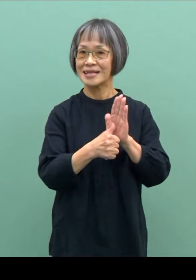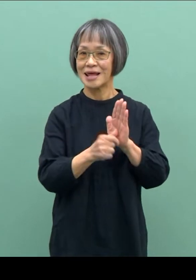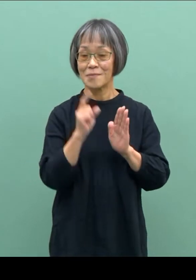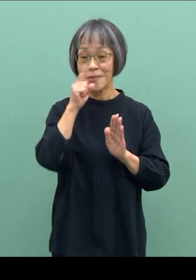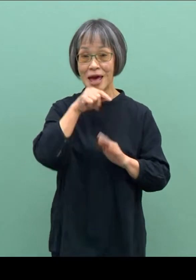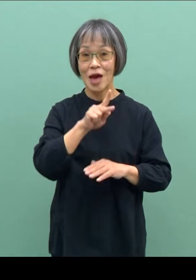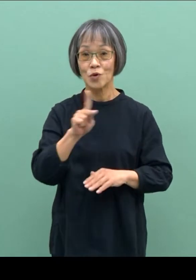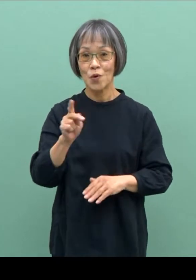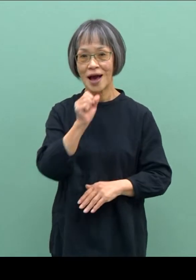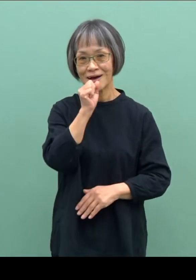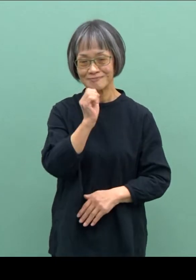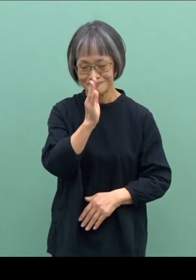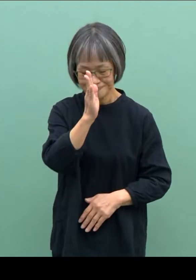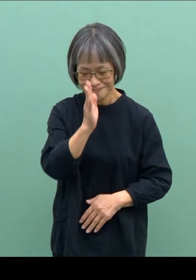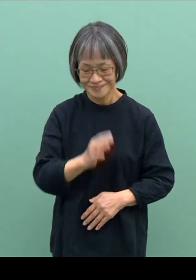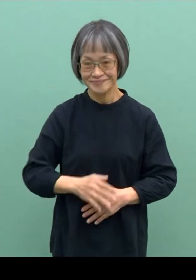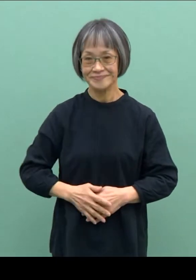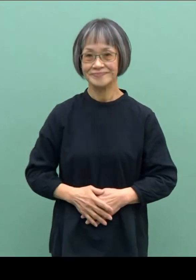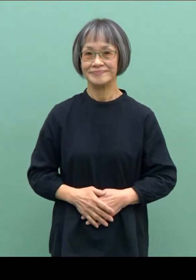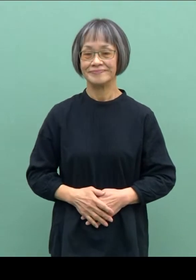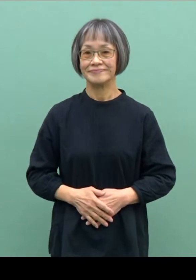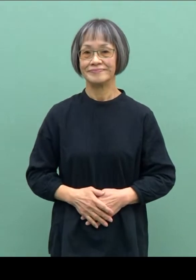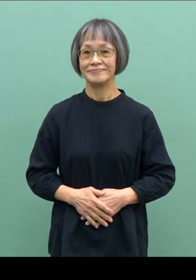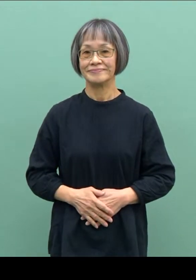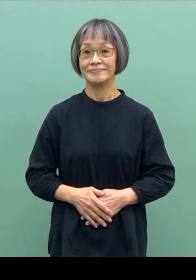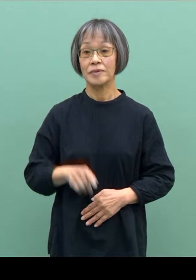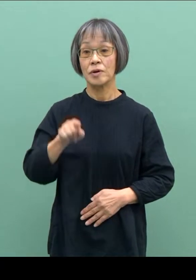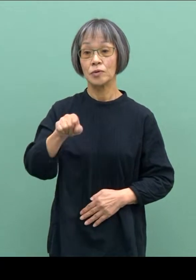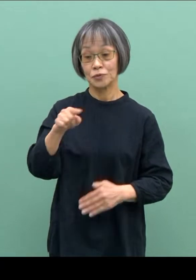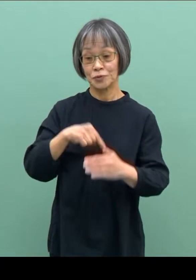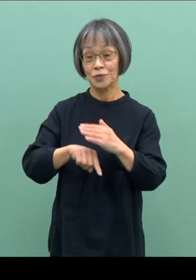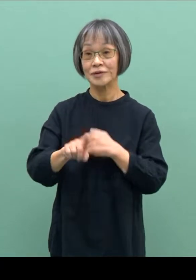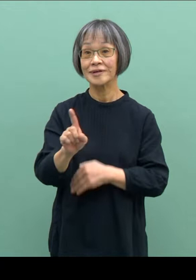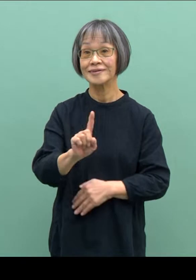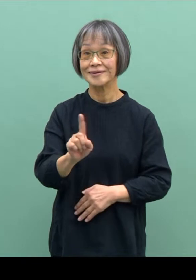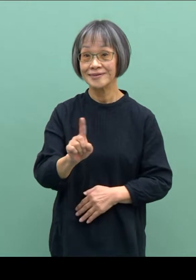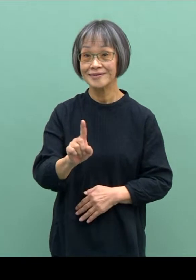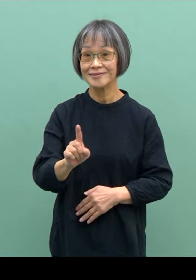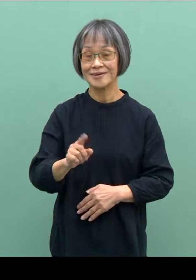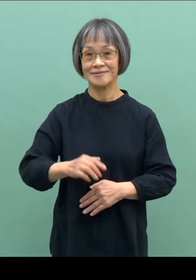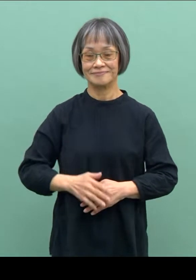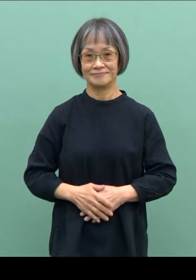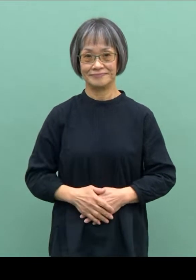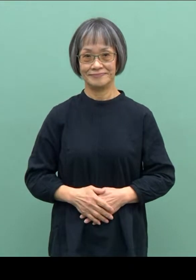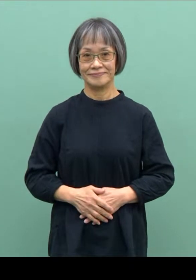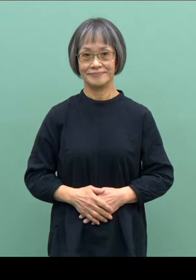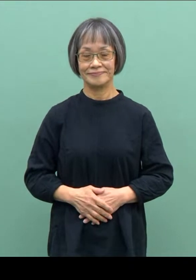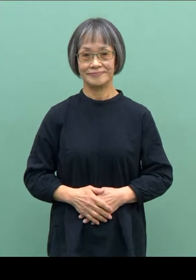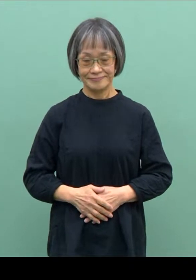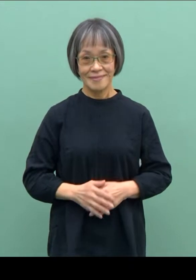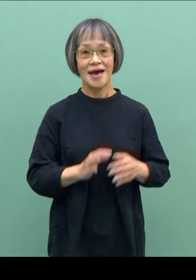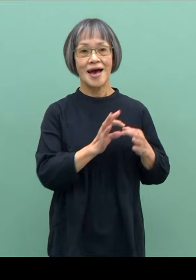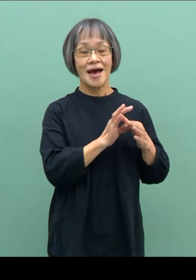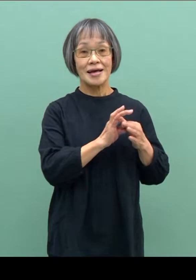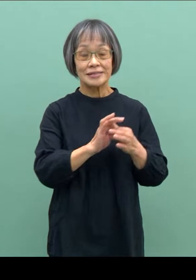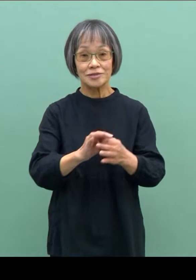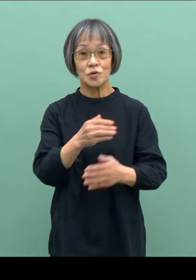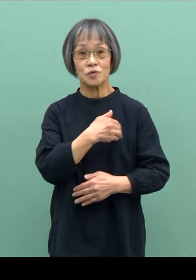。よろしくお願いします。 改めて SDGs とはどんなものですか？